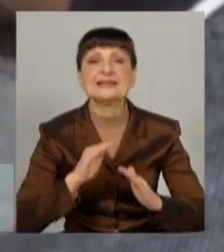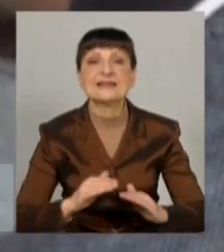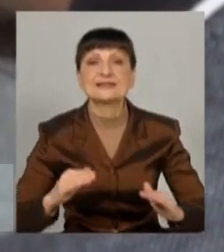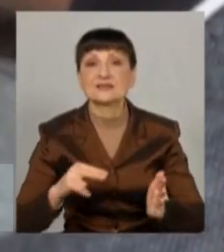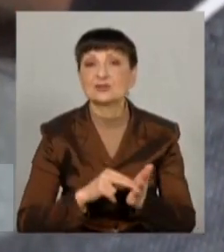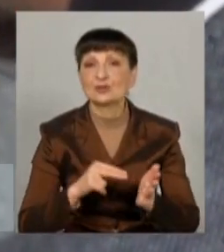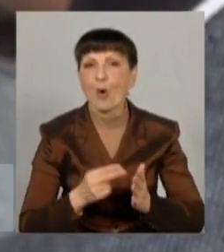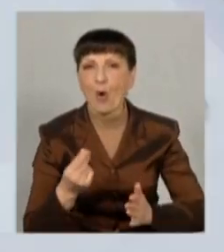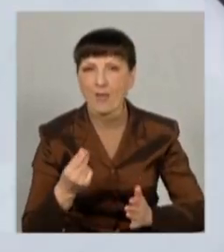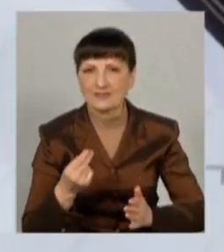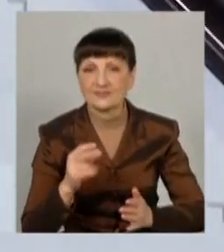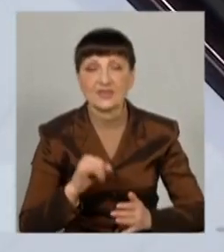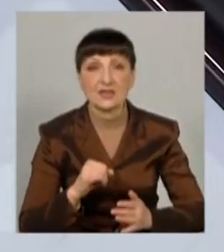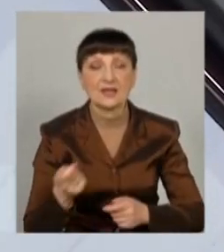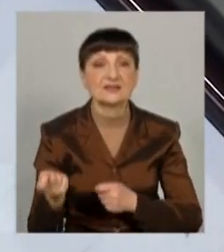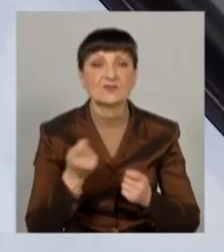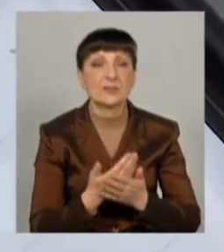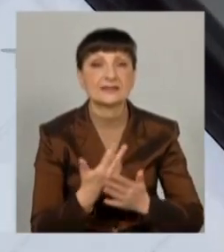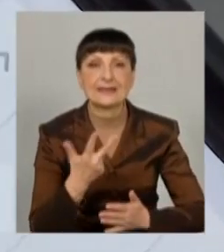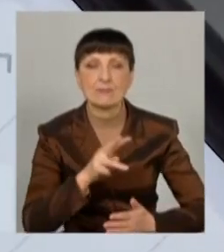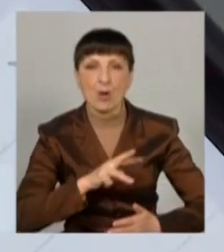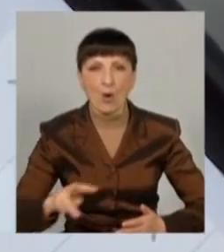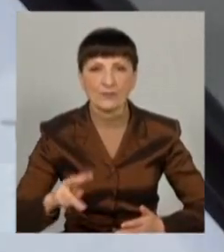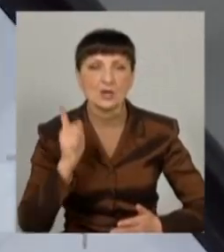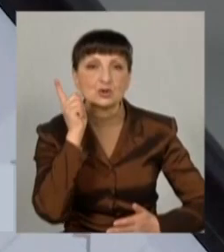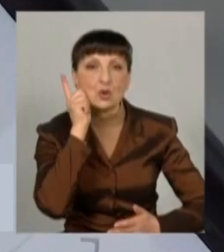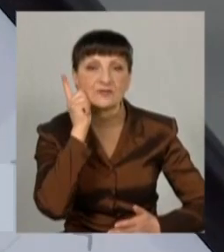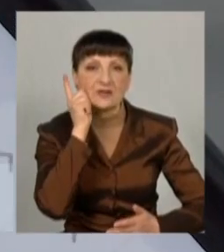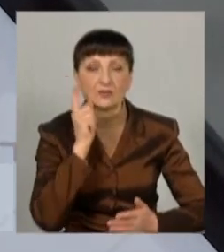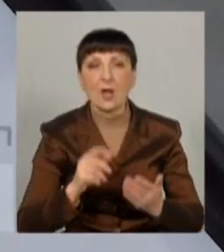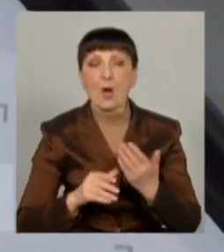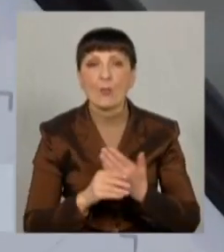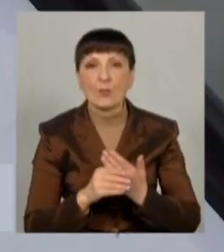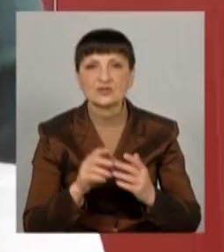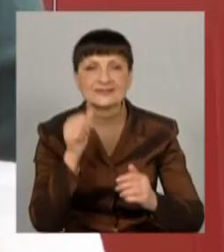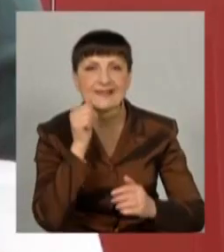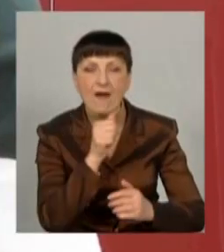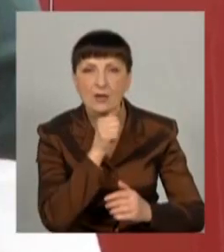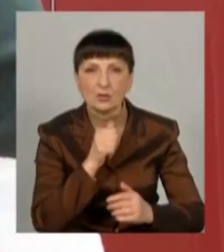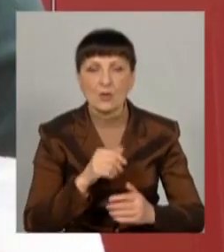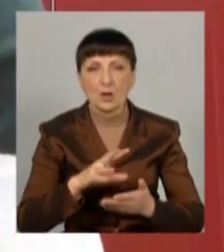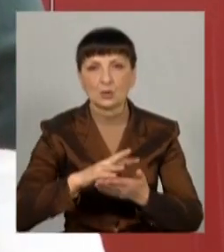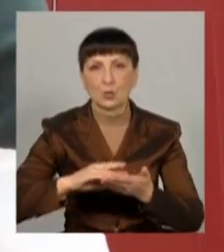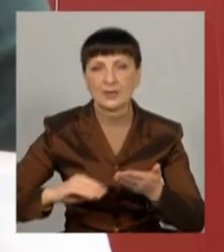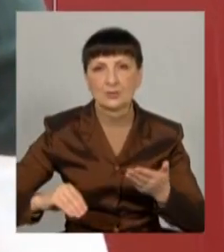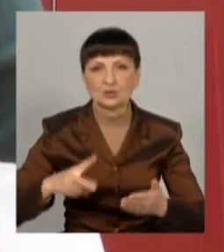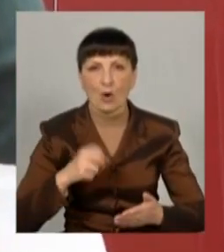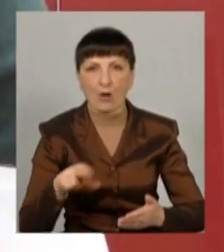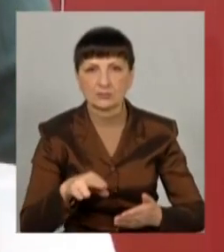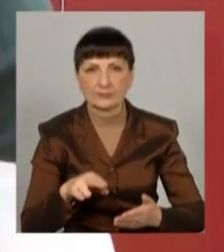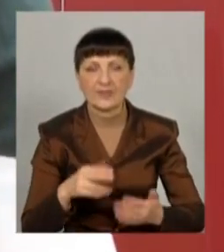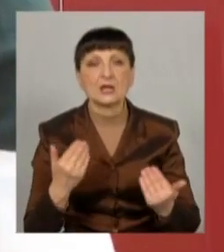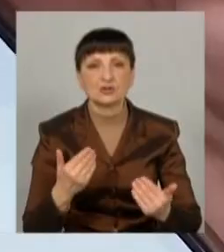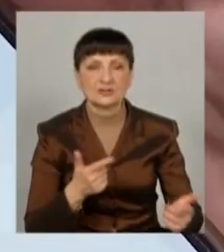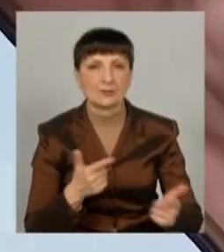плана. Он рассказал и о завозе порядка 3 миллионов сотовых телефонов с помощью серых схем с дублирующими IMEI-кодами.